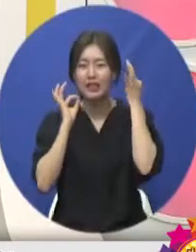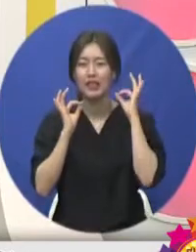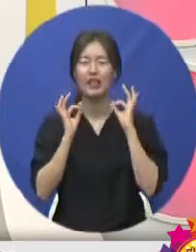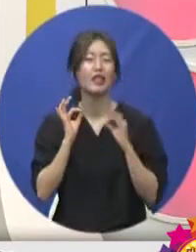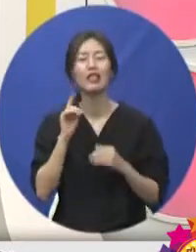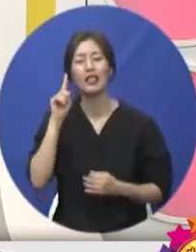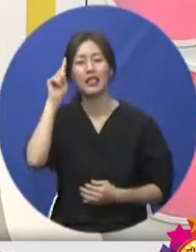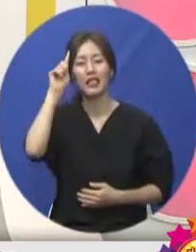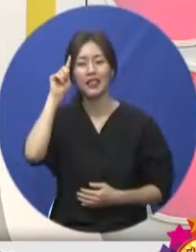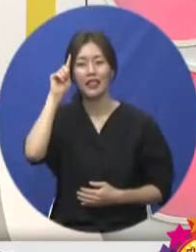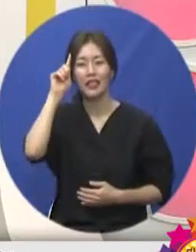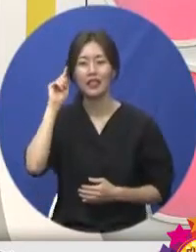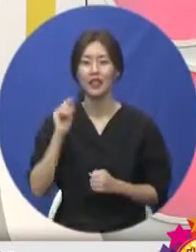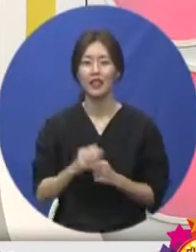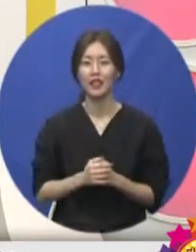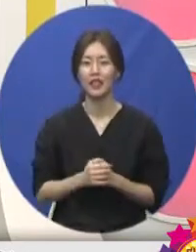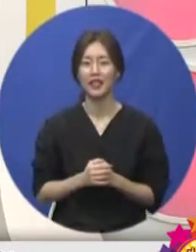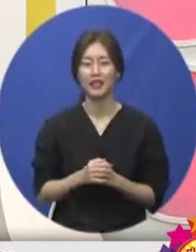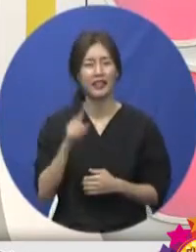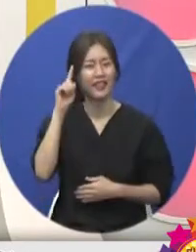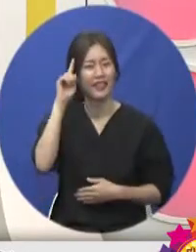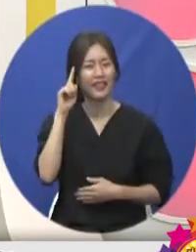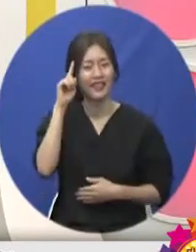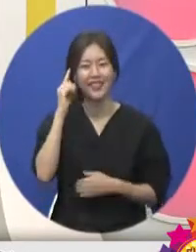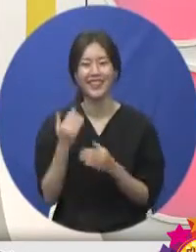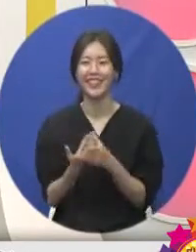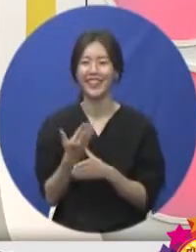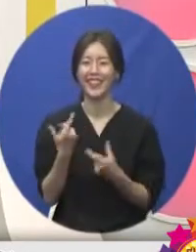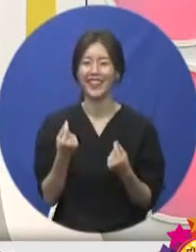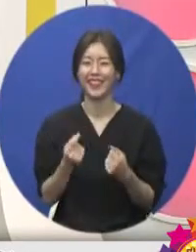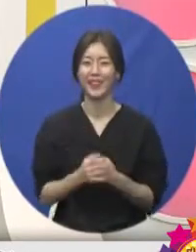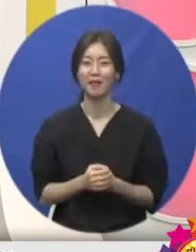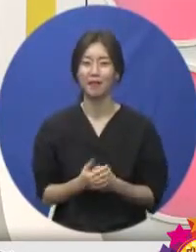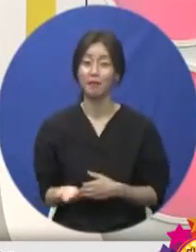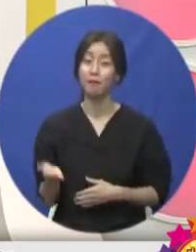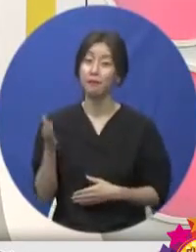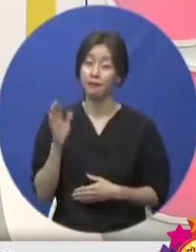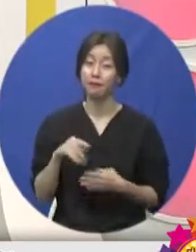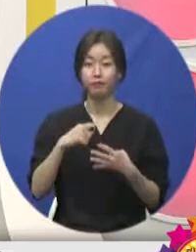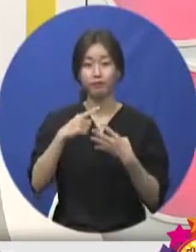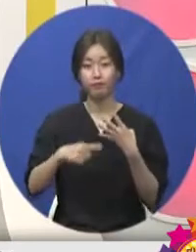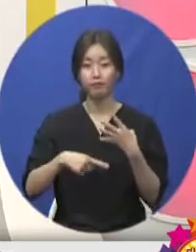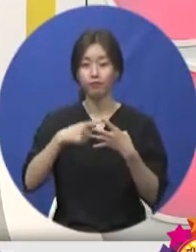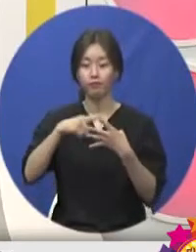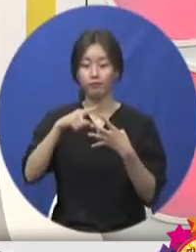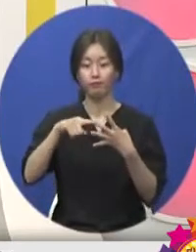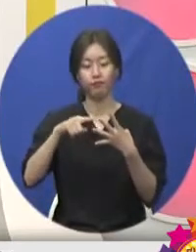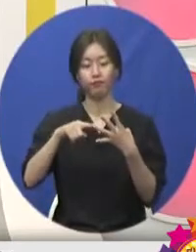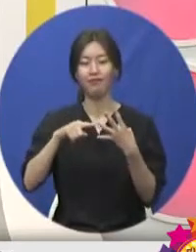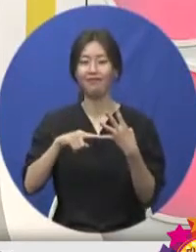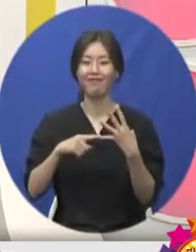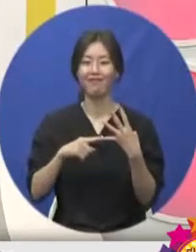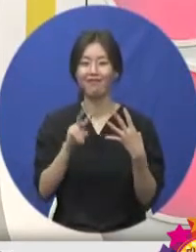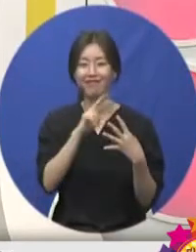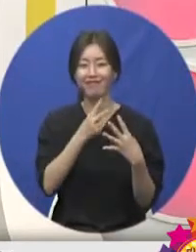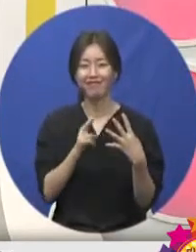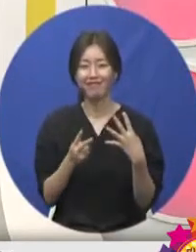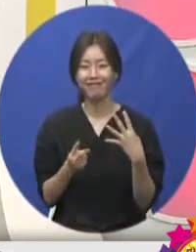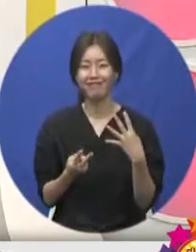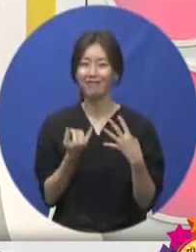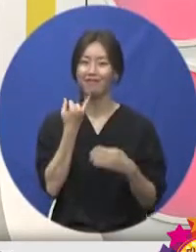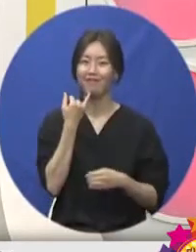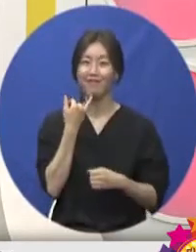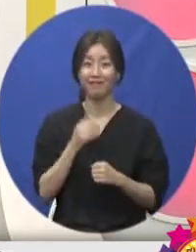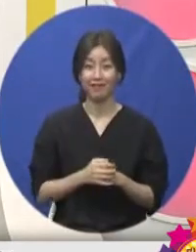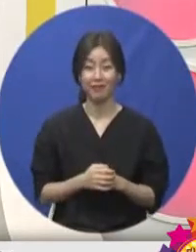나고 짜증나요. 짜증나고. 그래도 뭐, 사계절 돌아오니까 또 금방금방 바뀌니까 그런 맛으로 네. 또